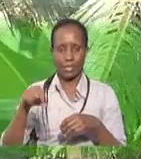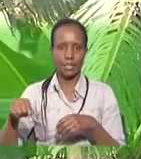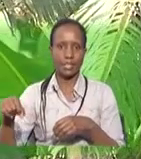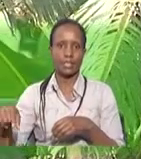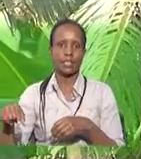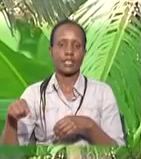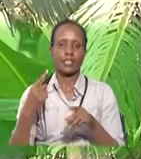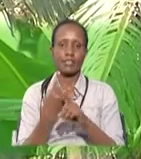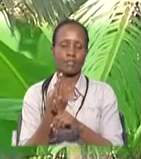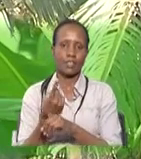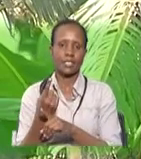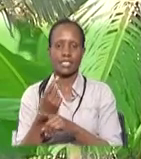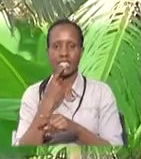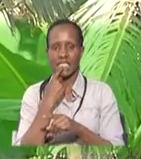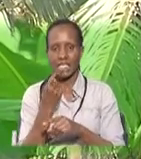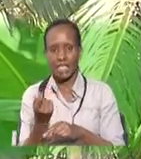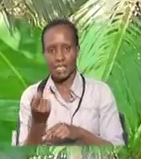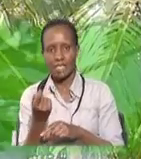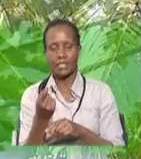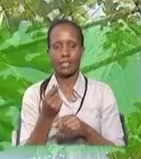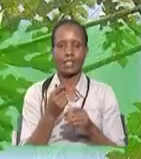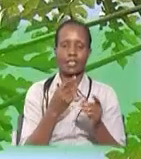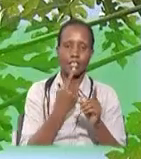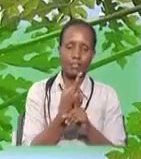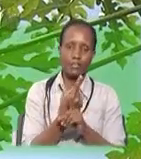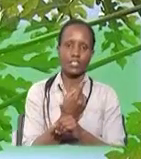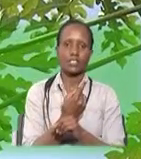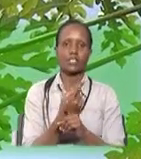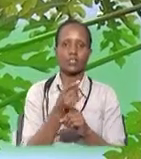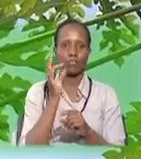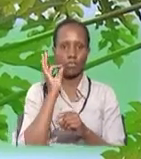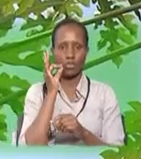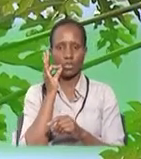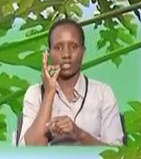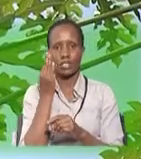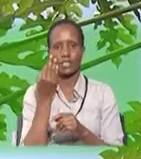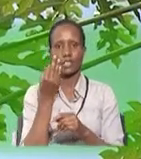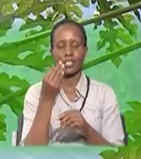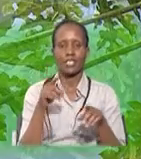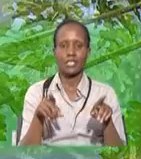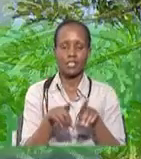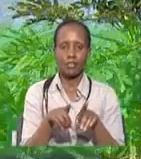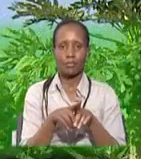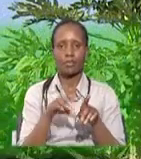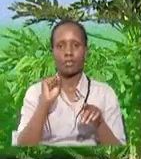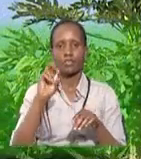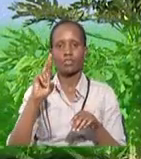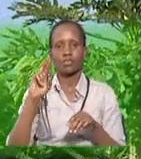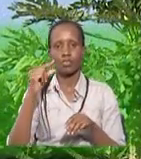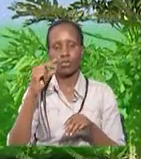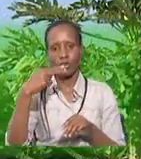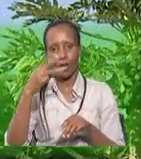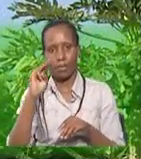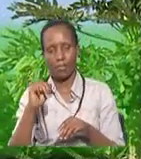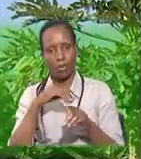mbegu, nereka, mchele, paupau, kila aina ya mimea, mtama, kila